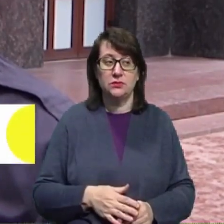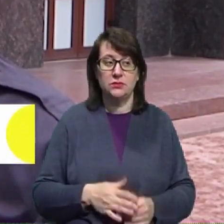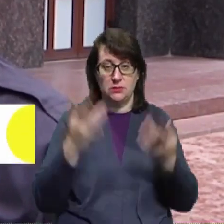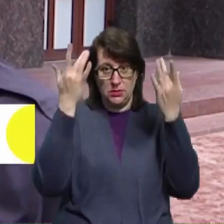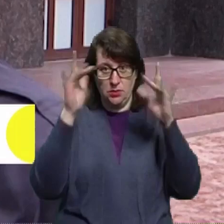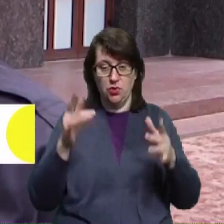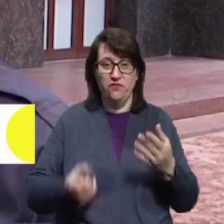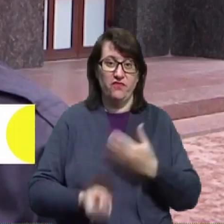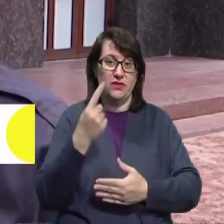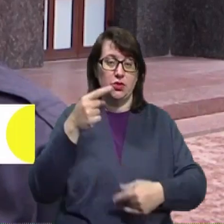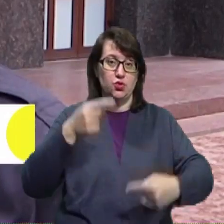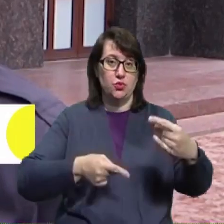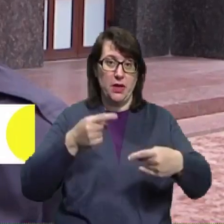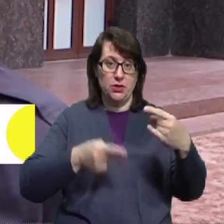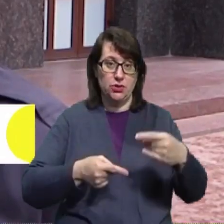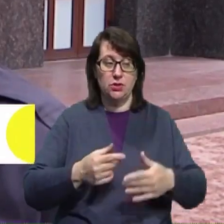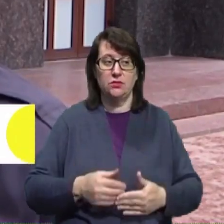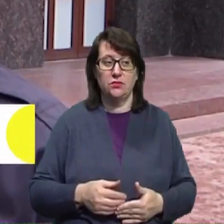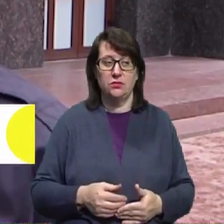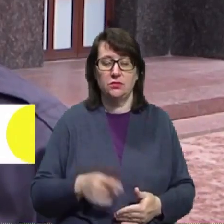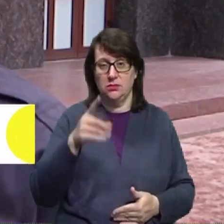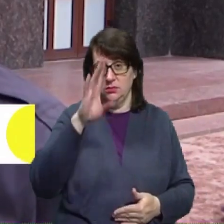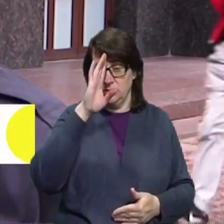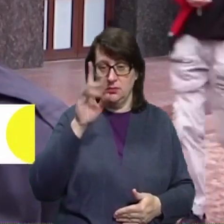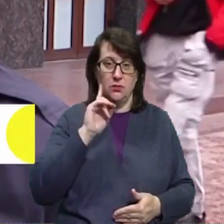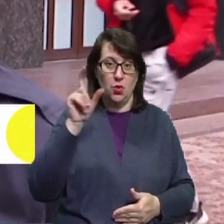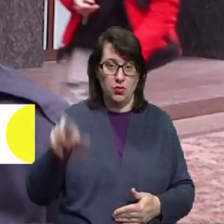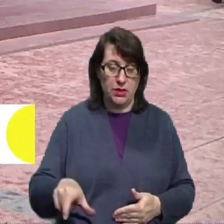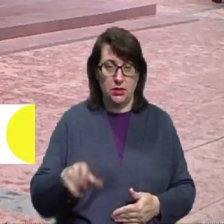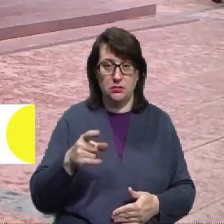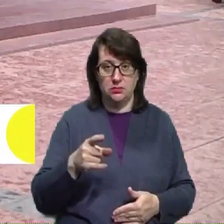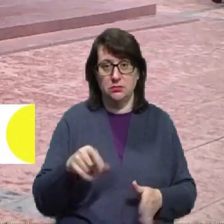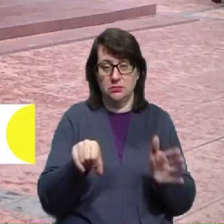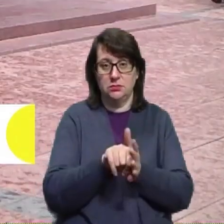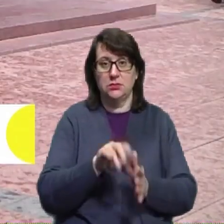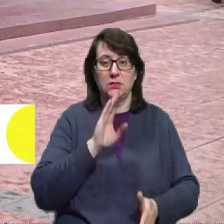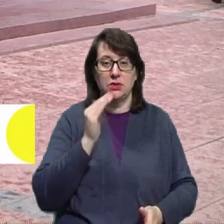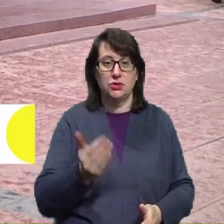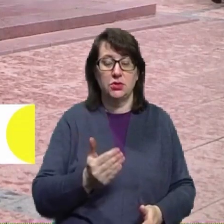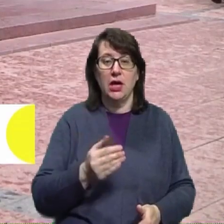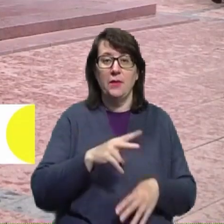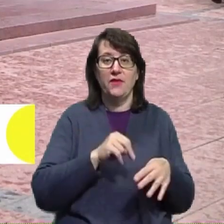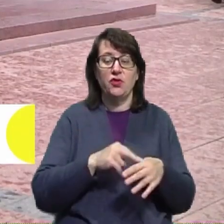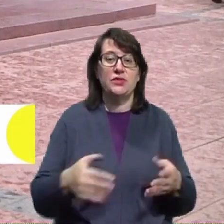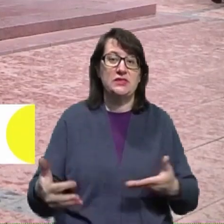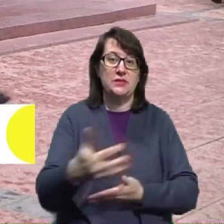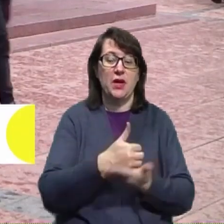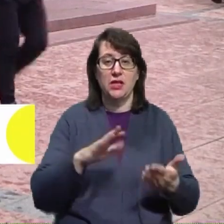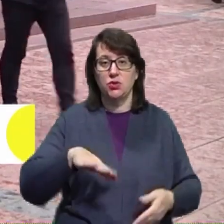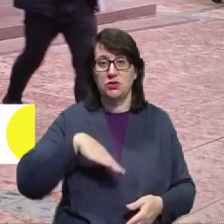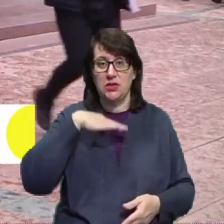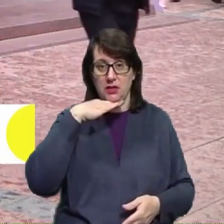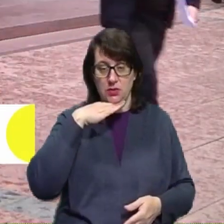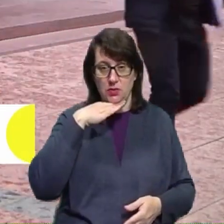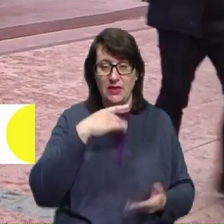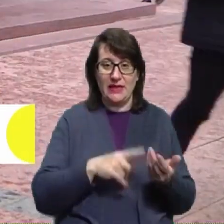виникли суперечки, молодик позбавив її життя. Правоохоронці зібрали достатню